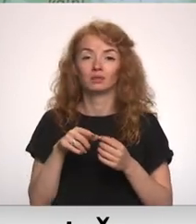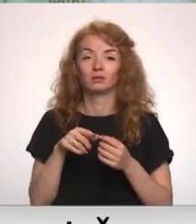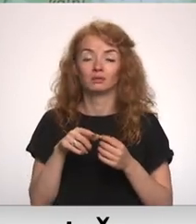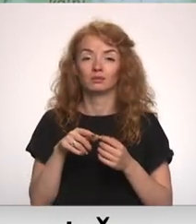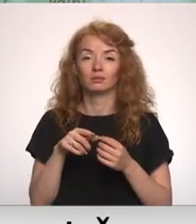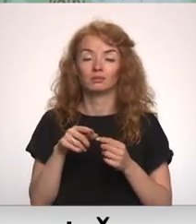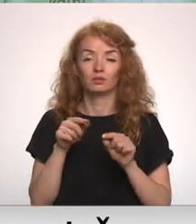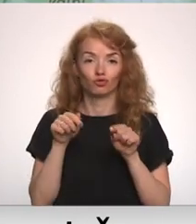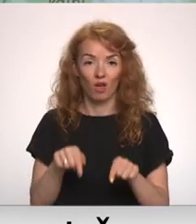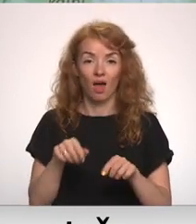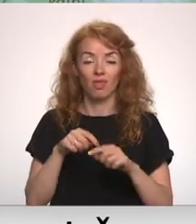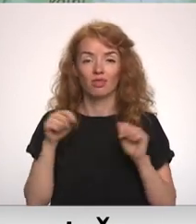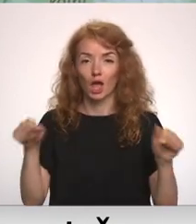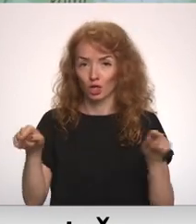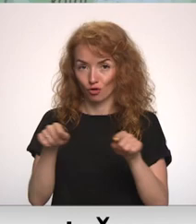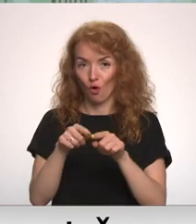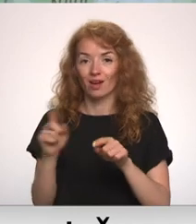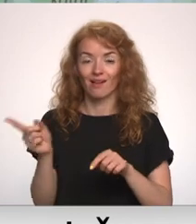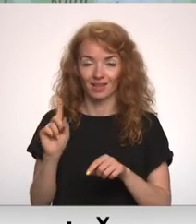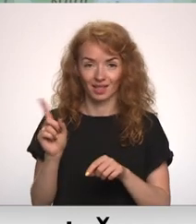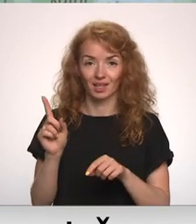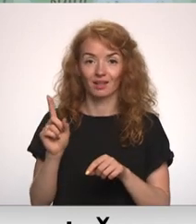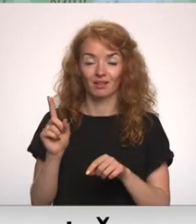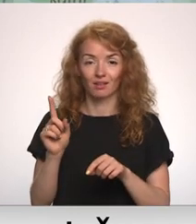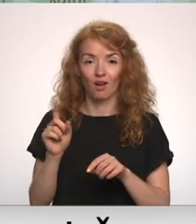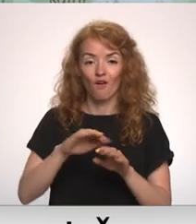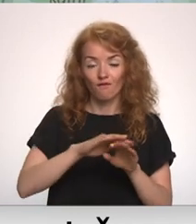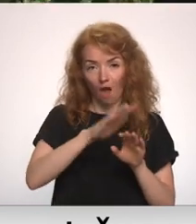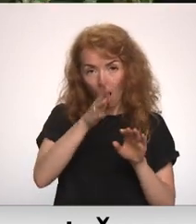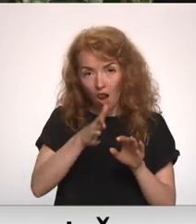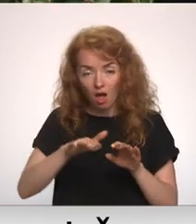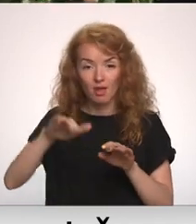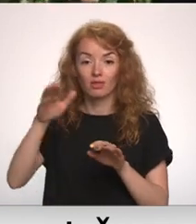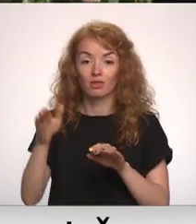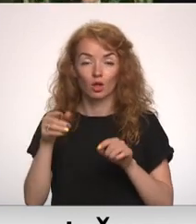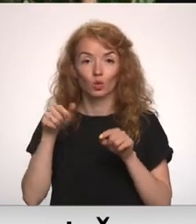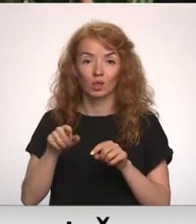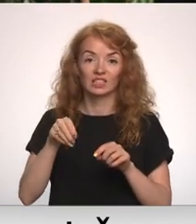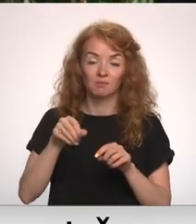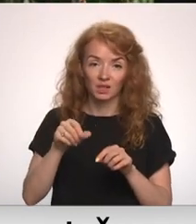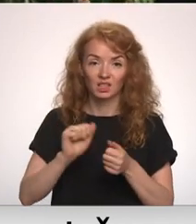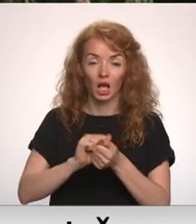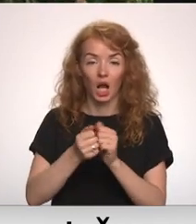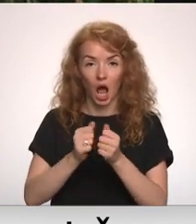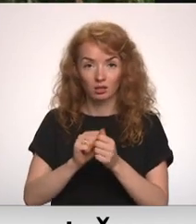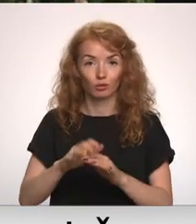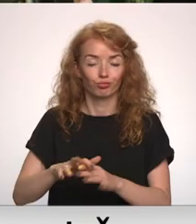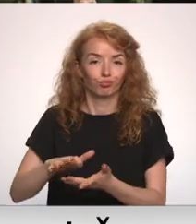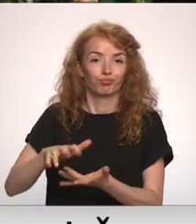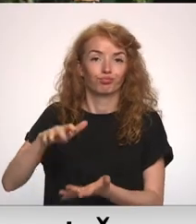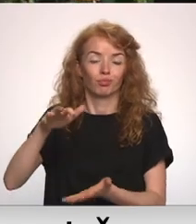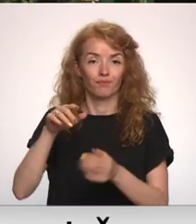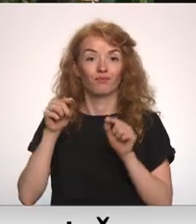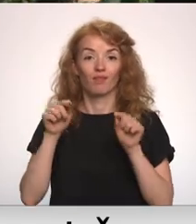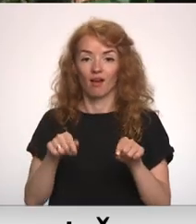ka šajā teritorijā ir baļņi un pauguri, kurās ir smilts un grants krājumi, kas neapšaubām ir